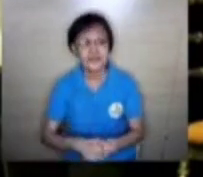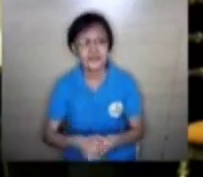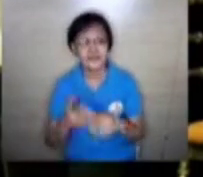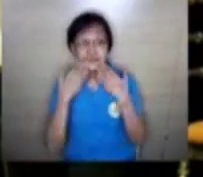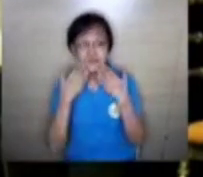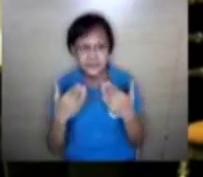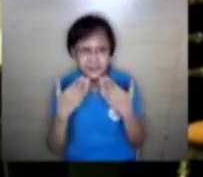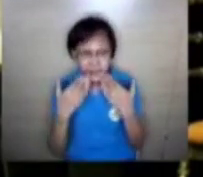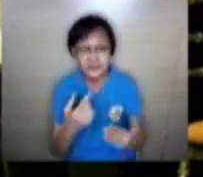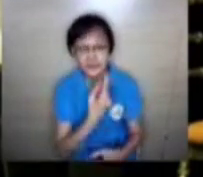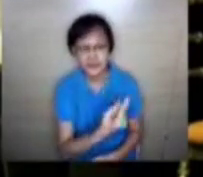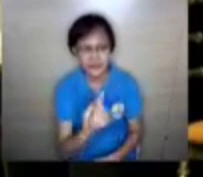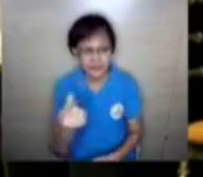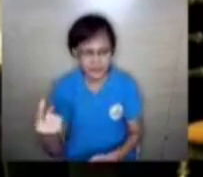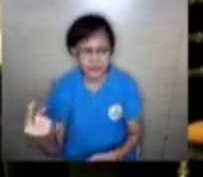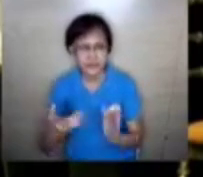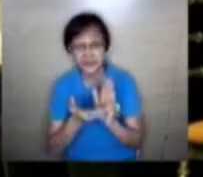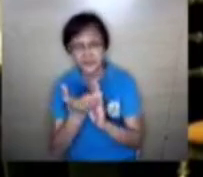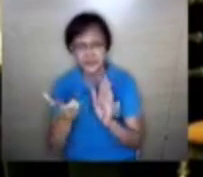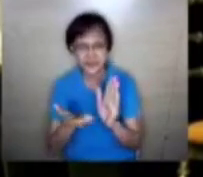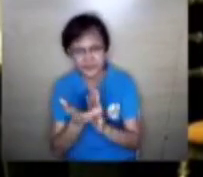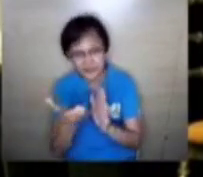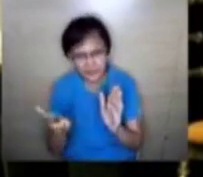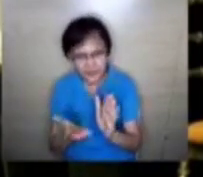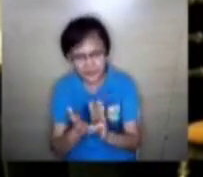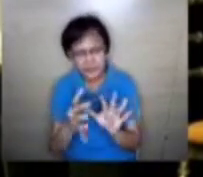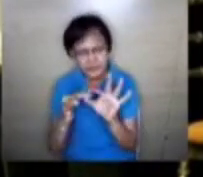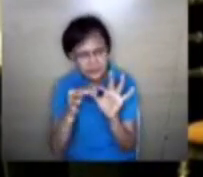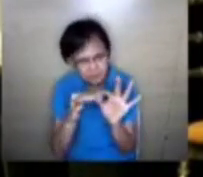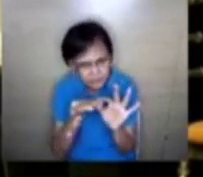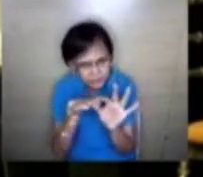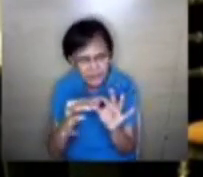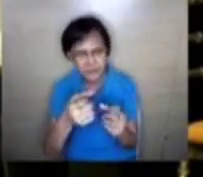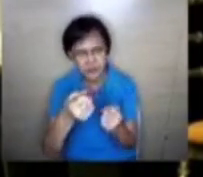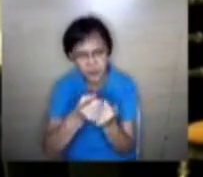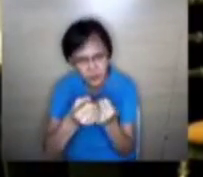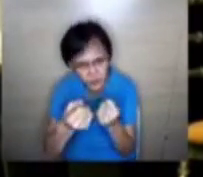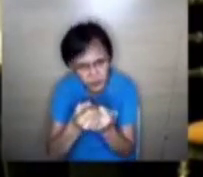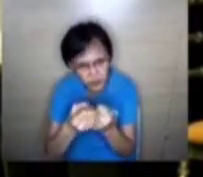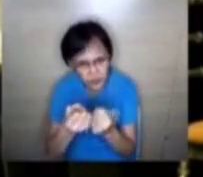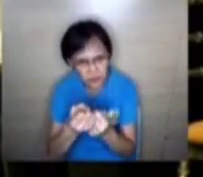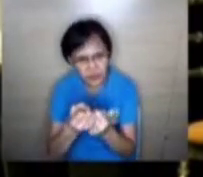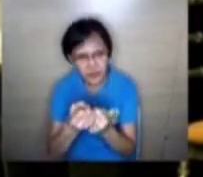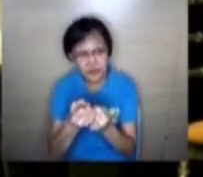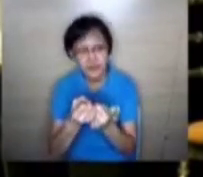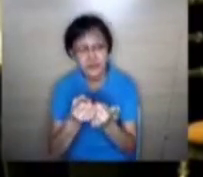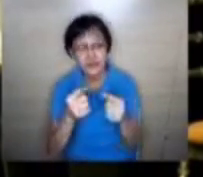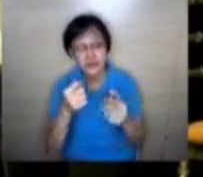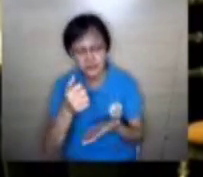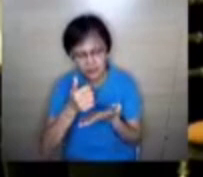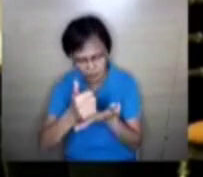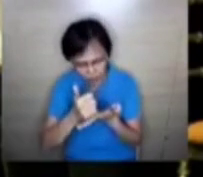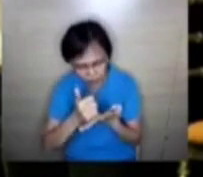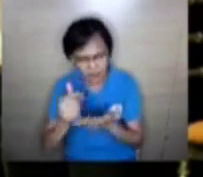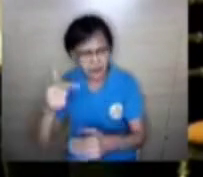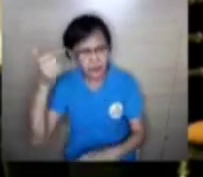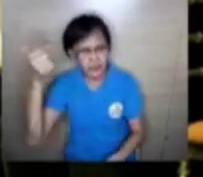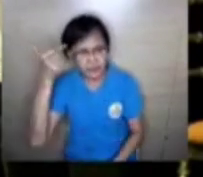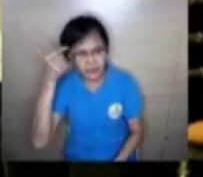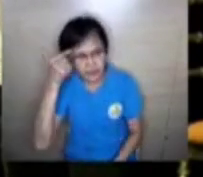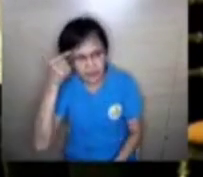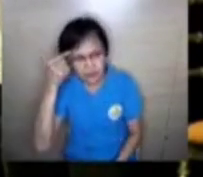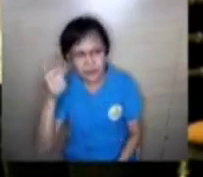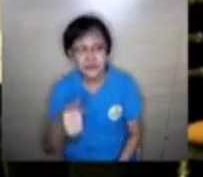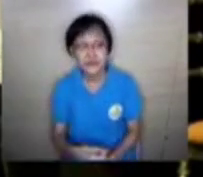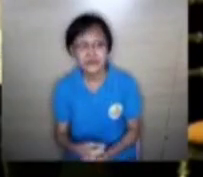Salamat sa bawat mamamayang Pasigueño na nakiisa, sumuporta at nakipagtulungan sa gobyerno. Sa